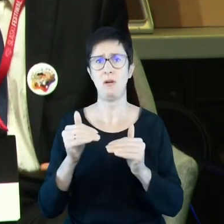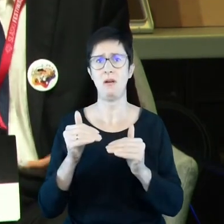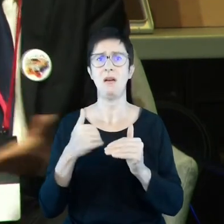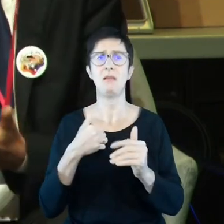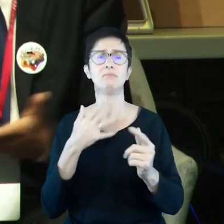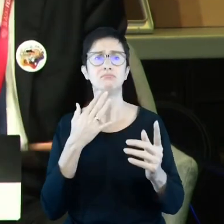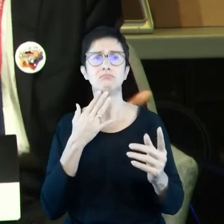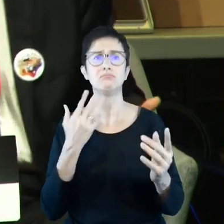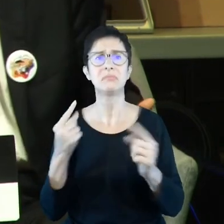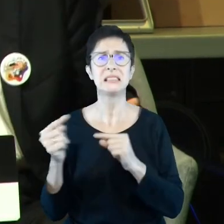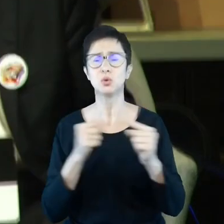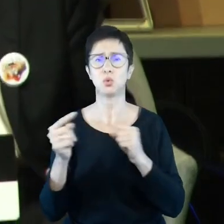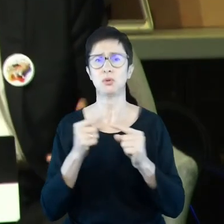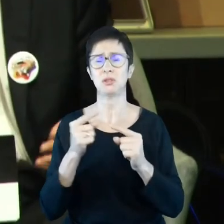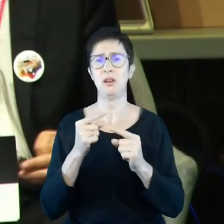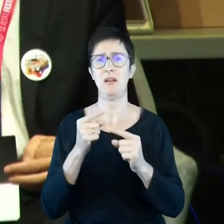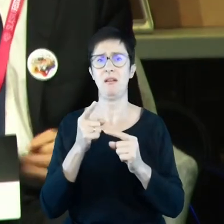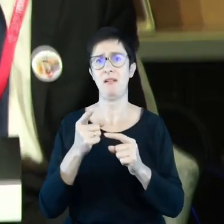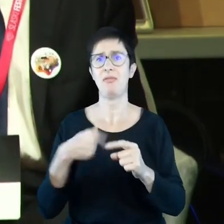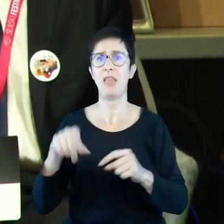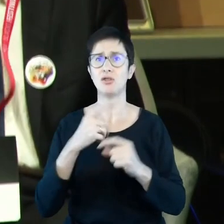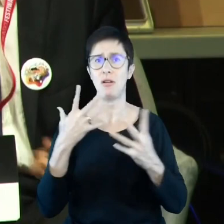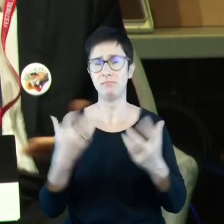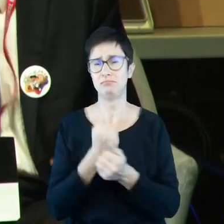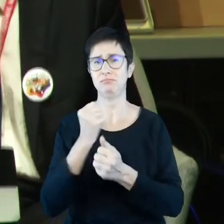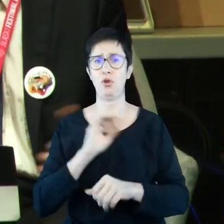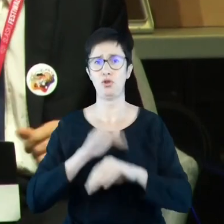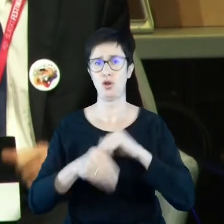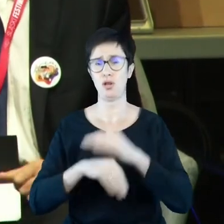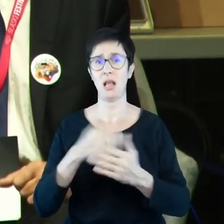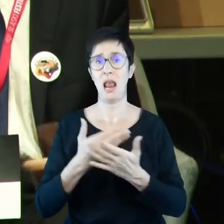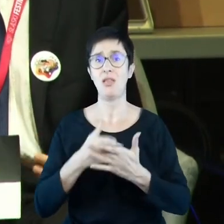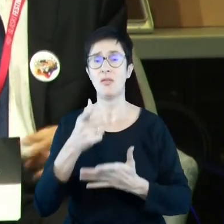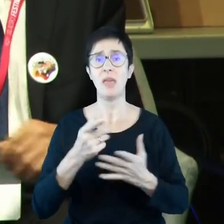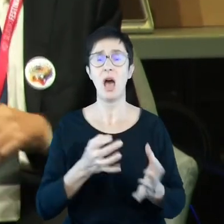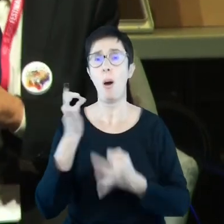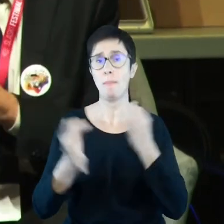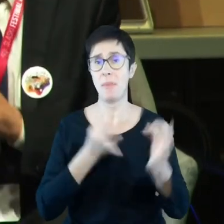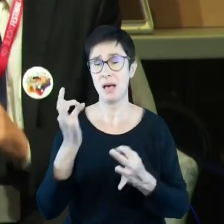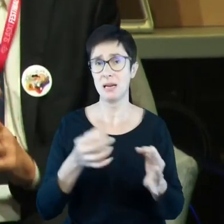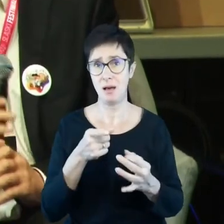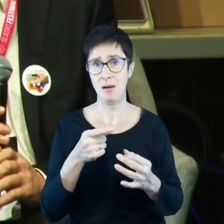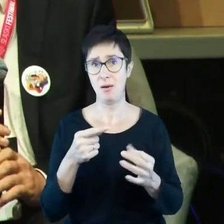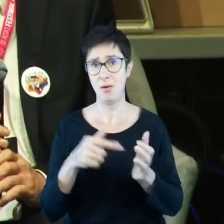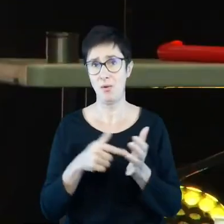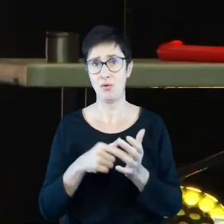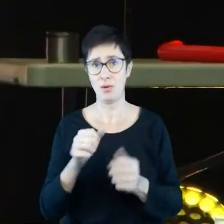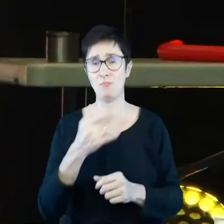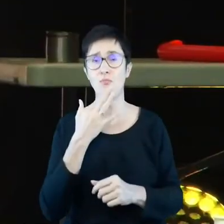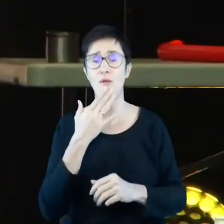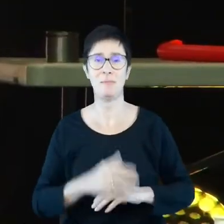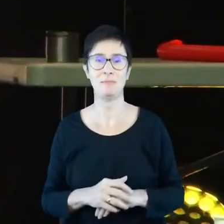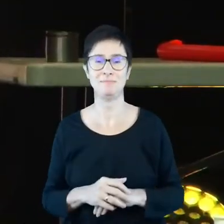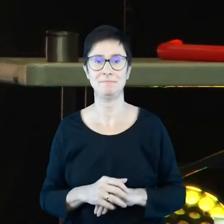szczęścia. I o tym jest także ten musical, który stworzyliśmy z panem profesorem Stępniem, z Wojtkiem Stępniem, z którym bardzo ściśle współpracuję. No właśnie, to